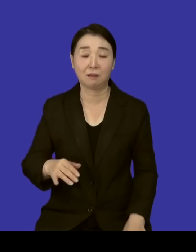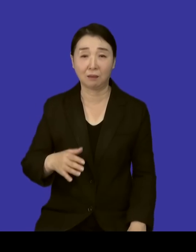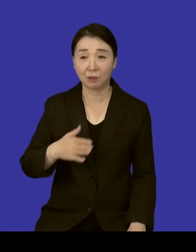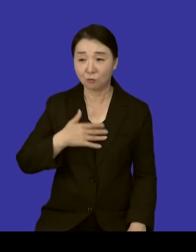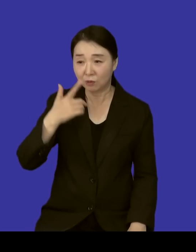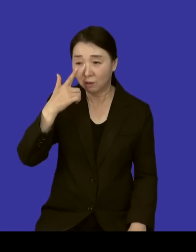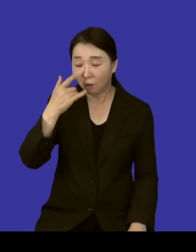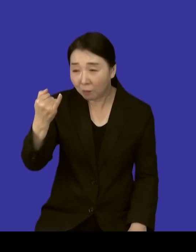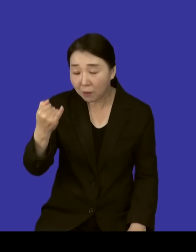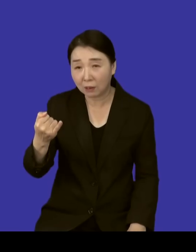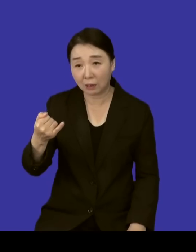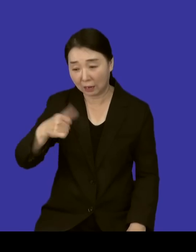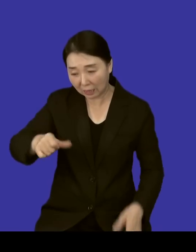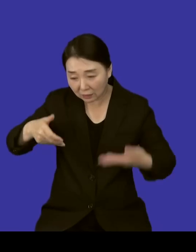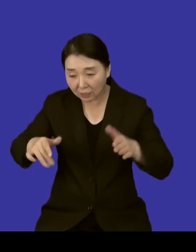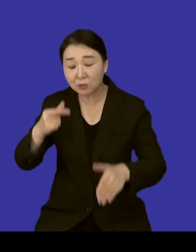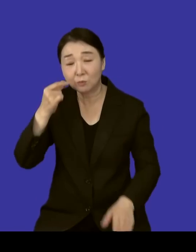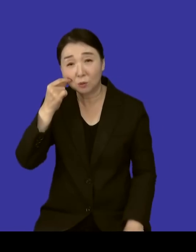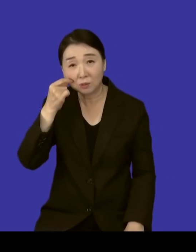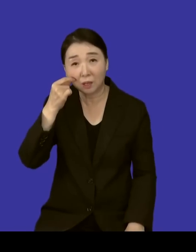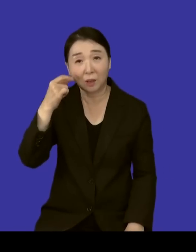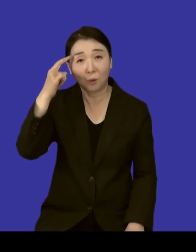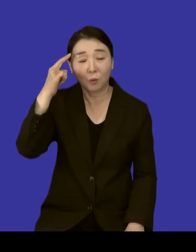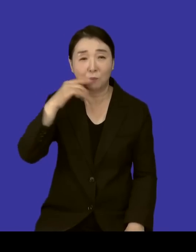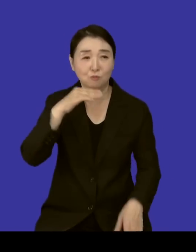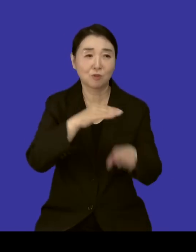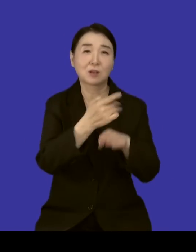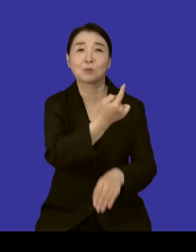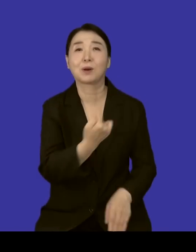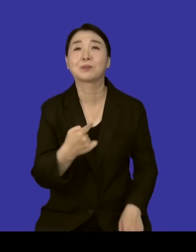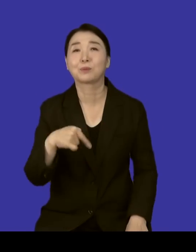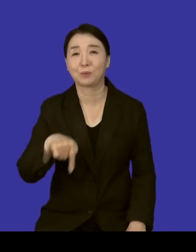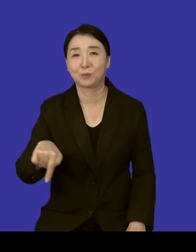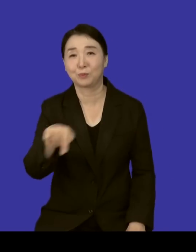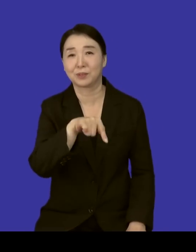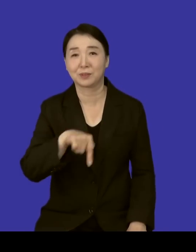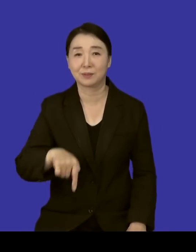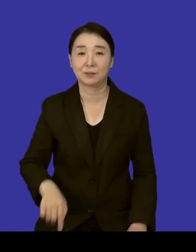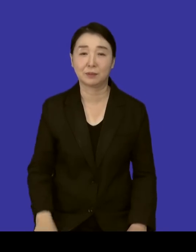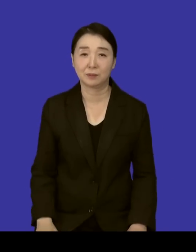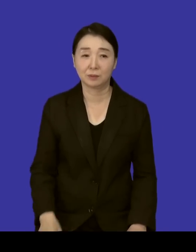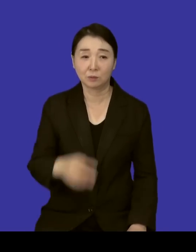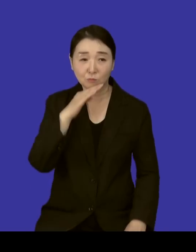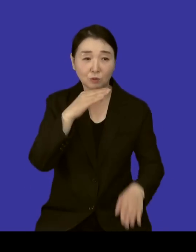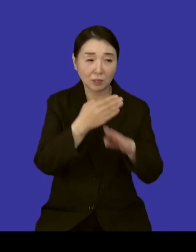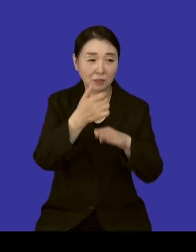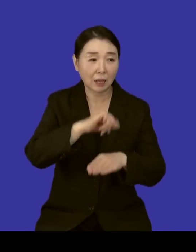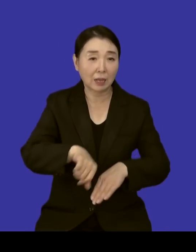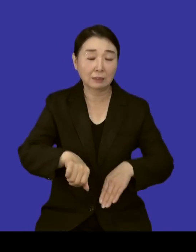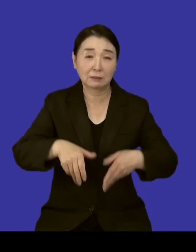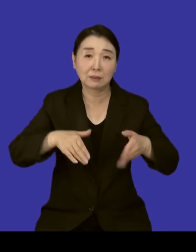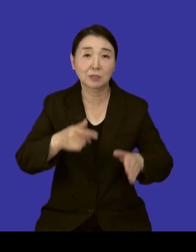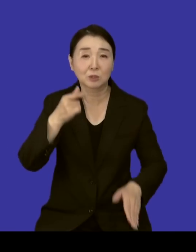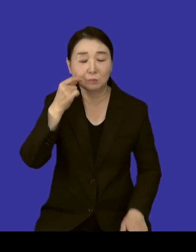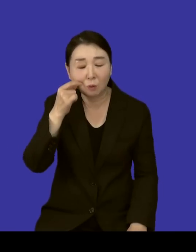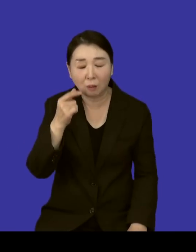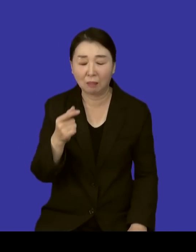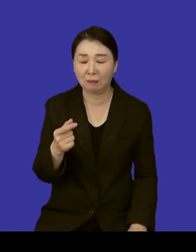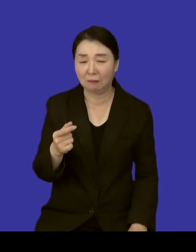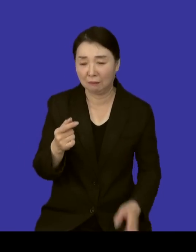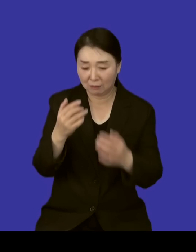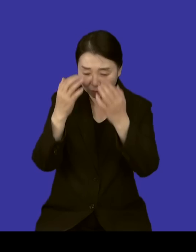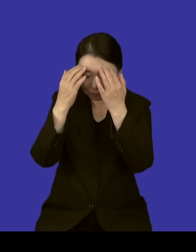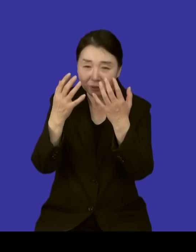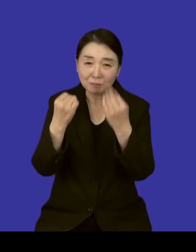예. 이북에서 내려왔는데 우리가 예, 북한에서. 네. 그러니까 북한에서 아들을 못 낳아가지고 너무 시집살이를 하셨어요,